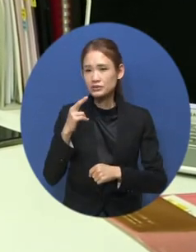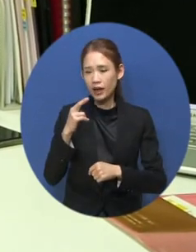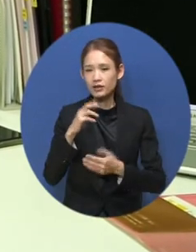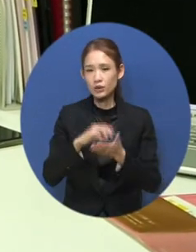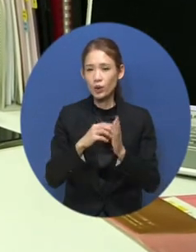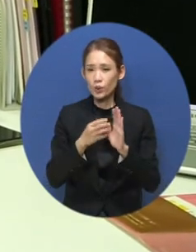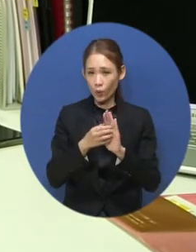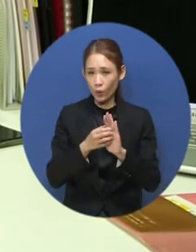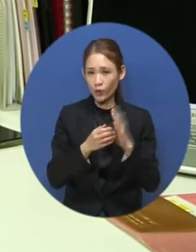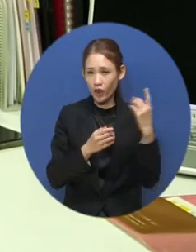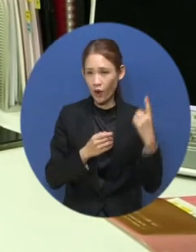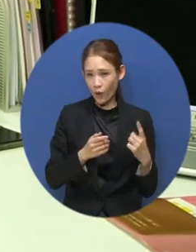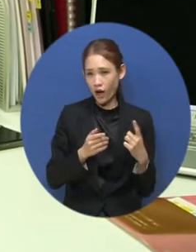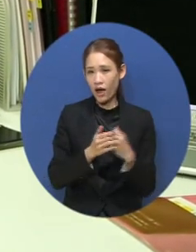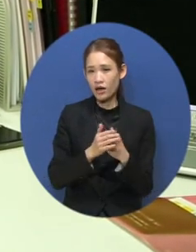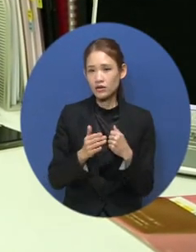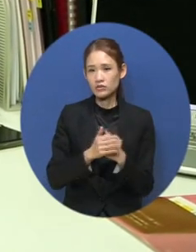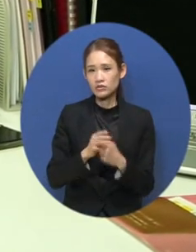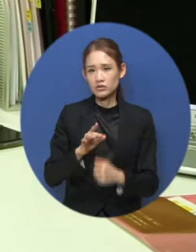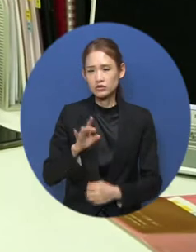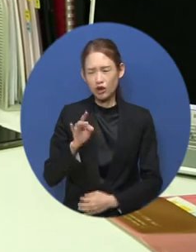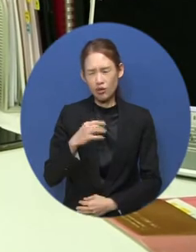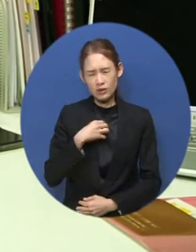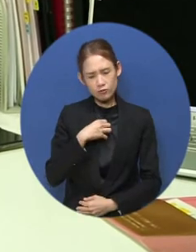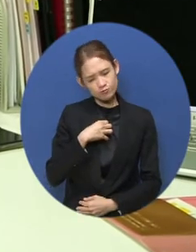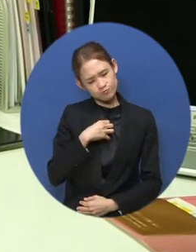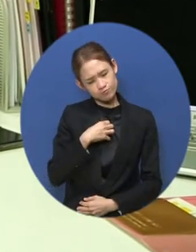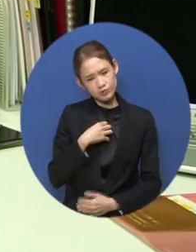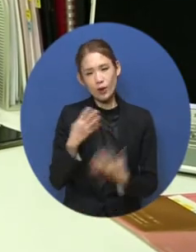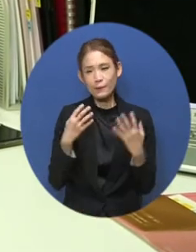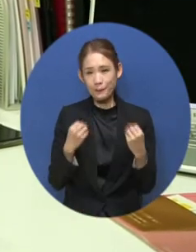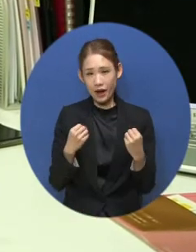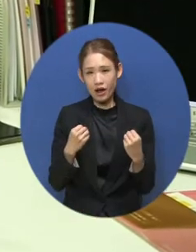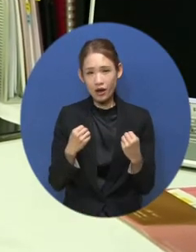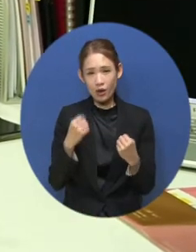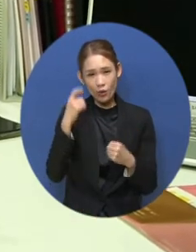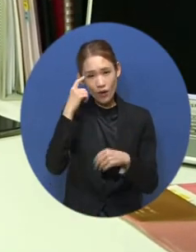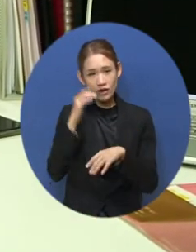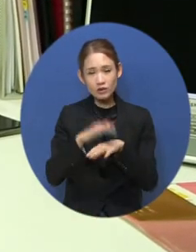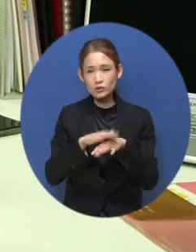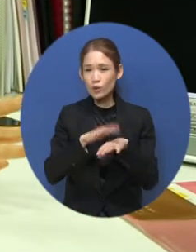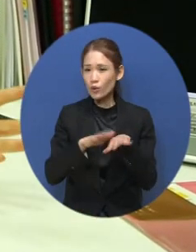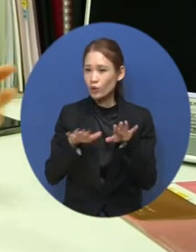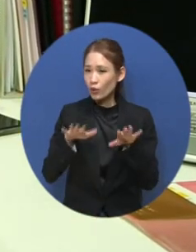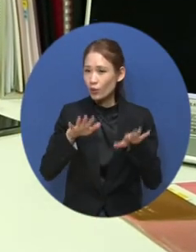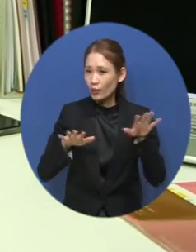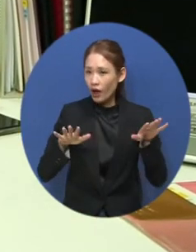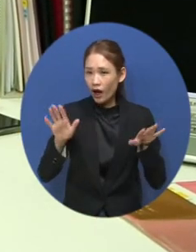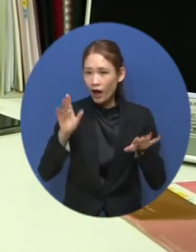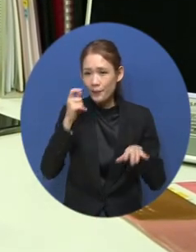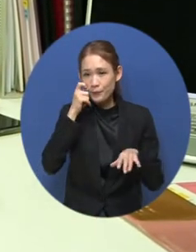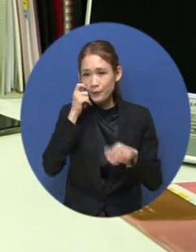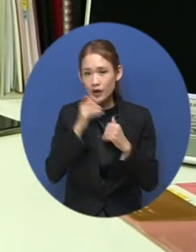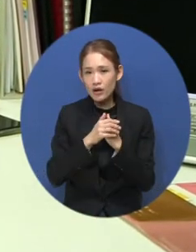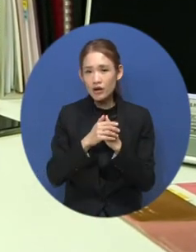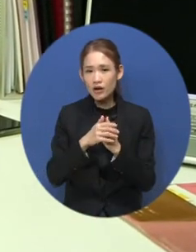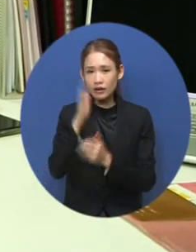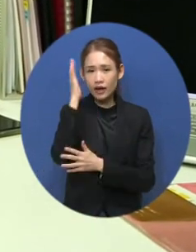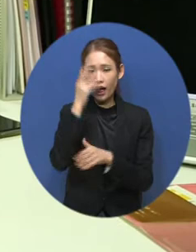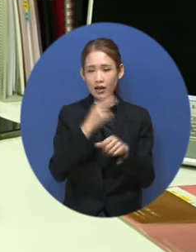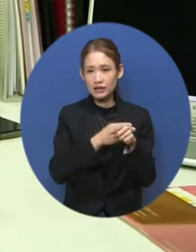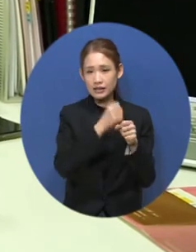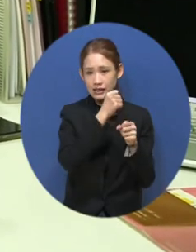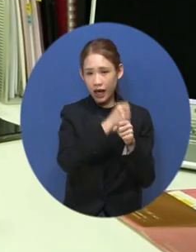다치시고 오셔가지고 처음에 엄청 많이 걱정을 했어요. 왜냐면 손도 안 대시니까 강의할 때 PPT를 어떻게 만들